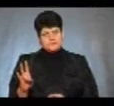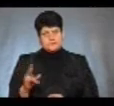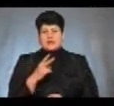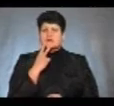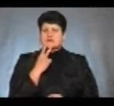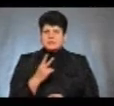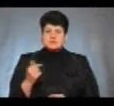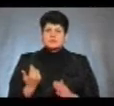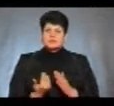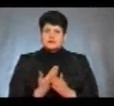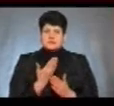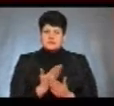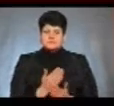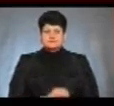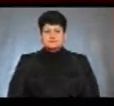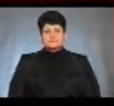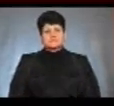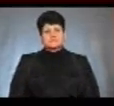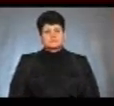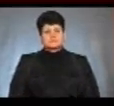у випуску.